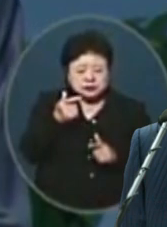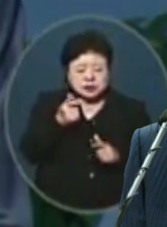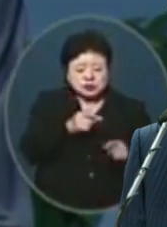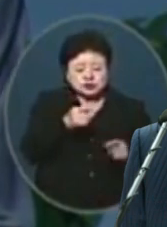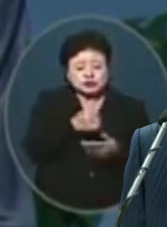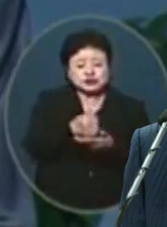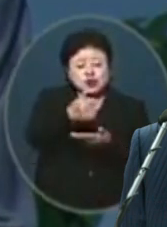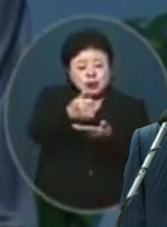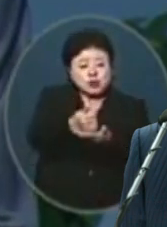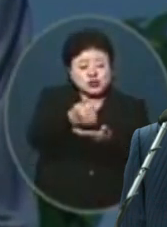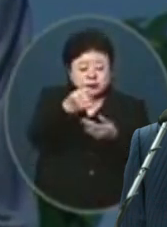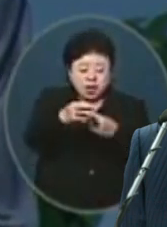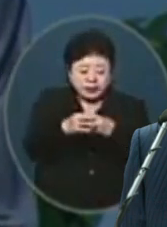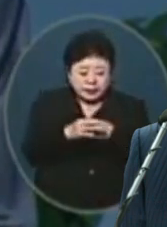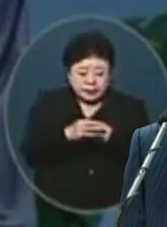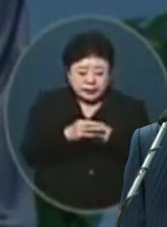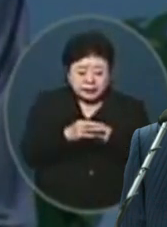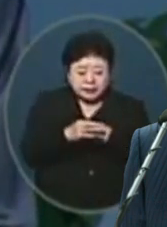구주로 모시면